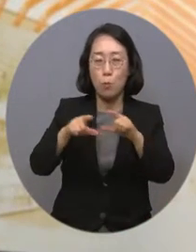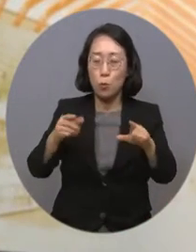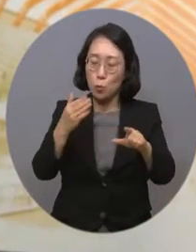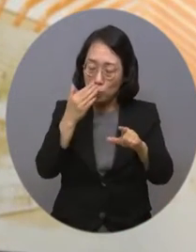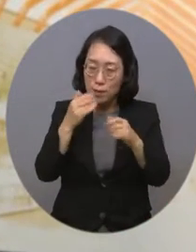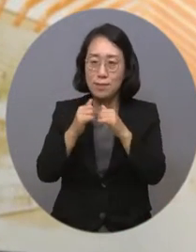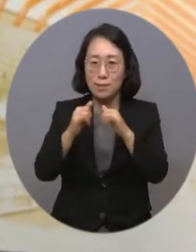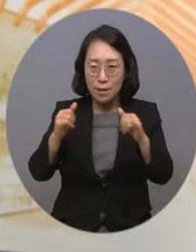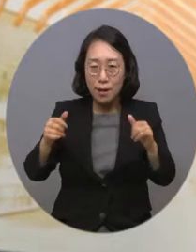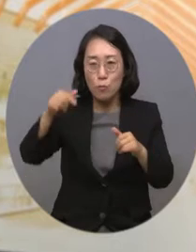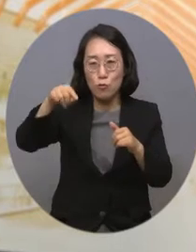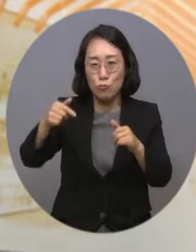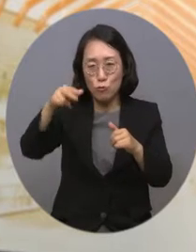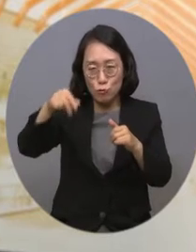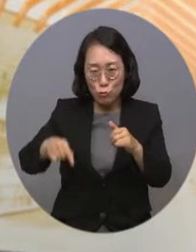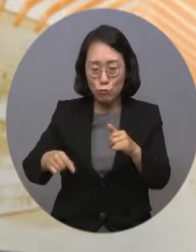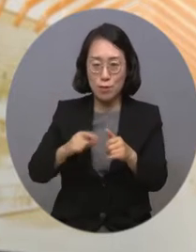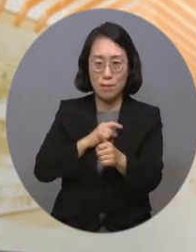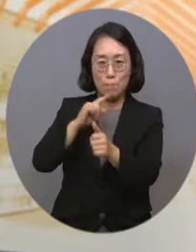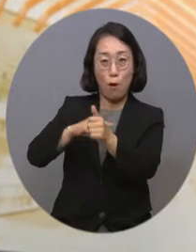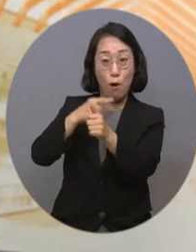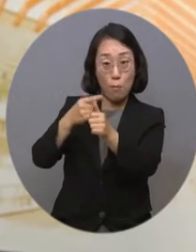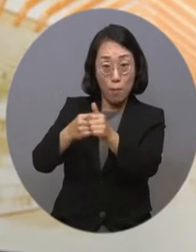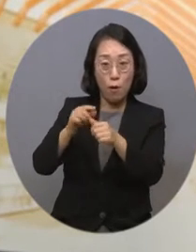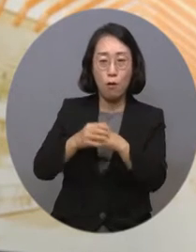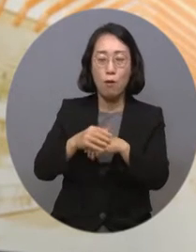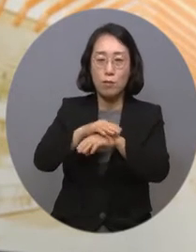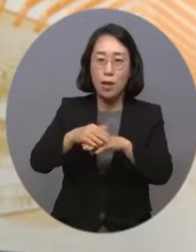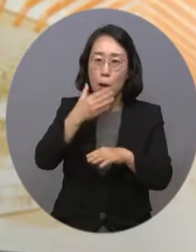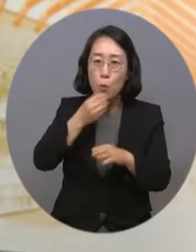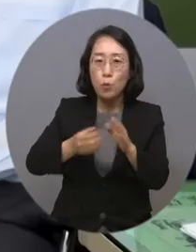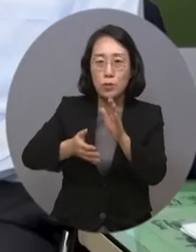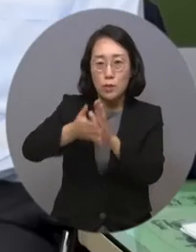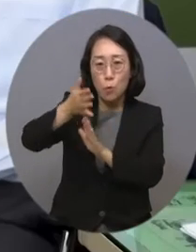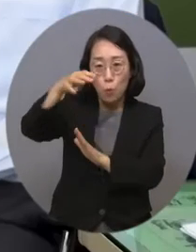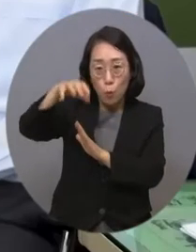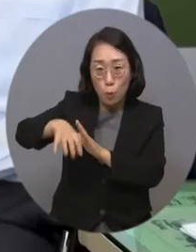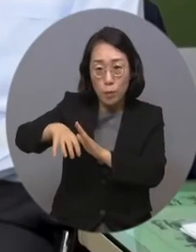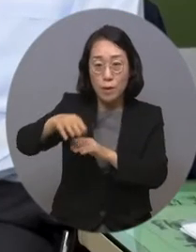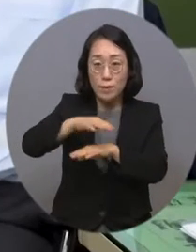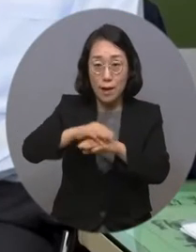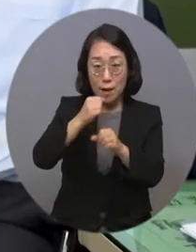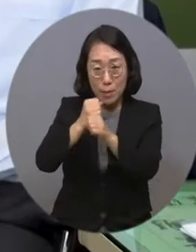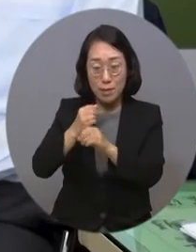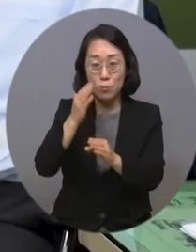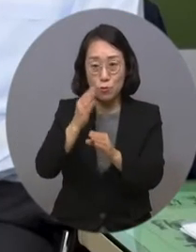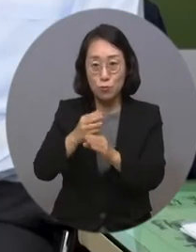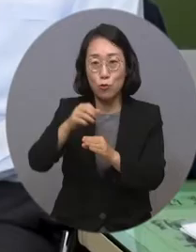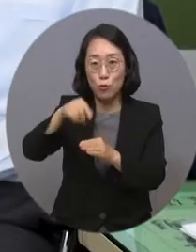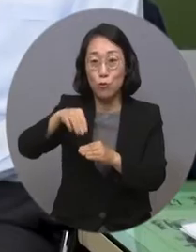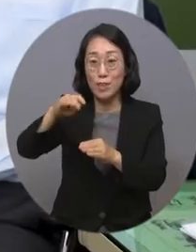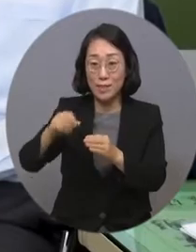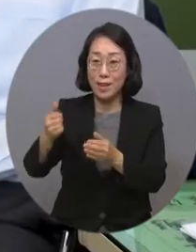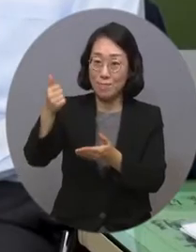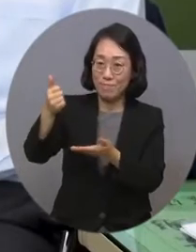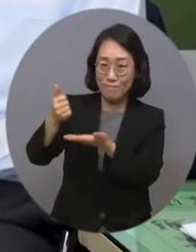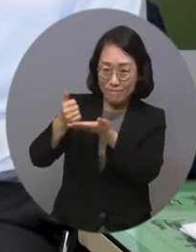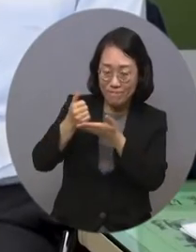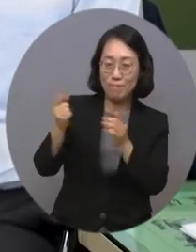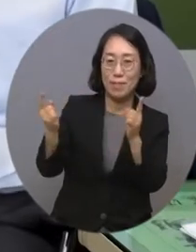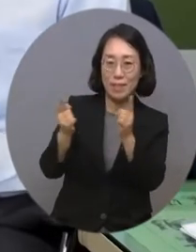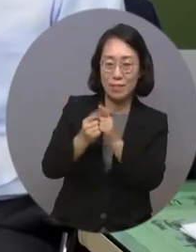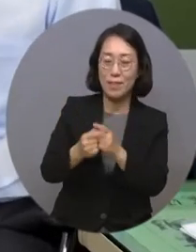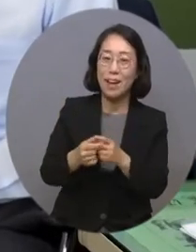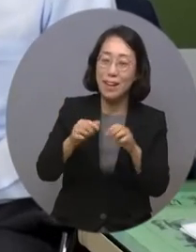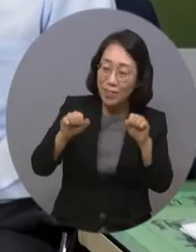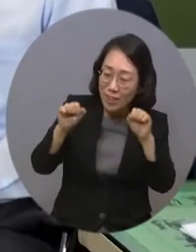불리우며 촘촘한 복지정책을 구현해서 복지도시를 만들고 계시는 유기상 고창군수를 만나보겠습니다. 군수님, 안녕하세요.